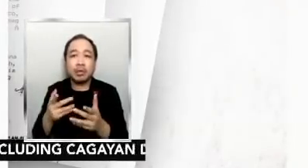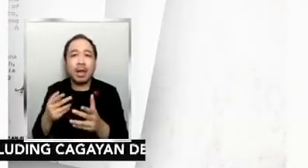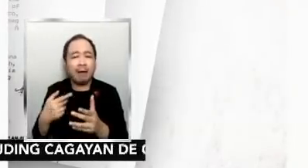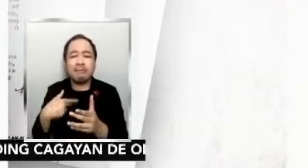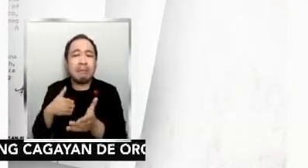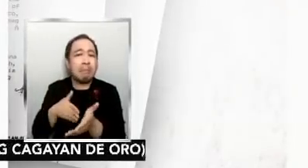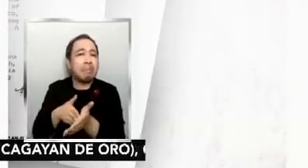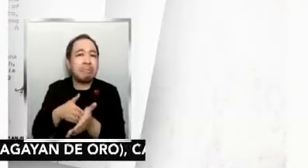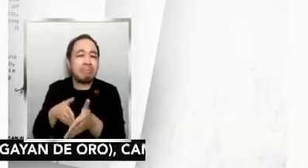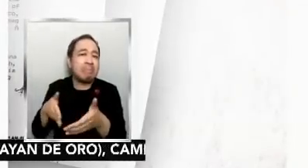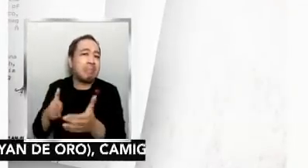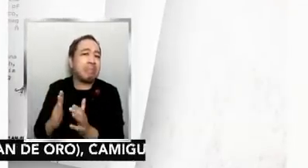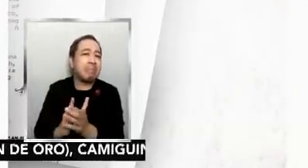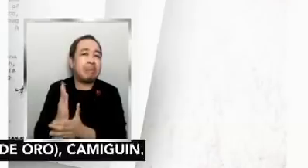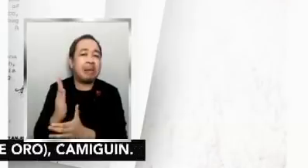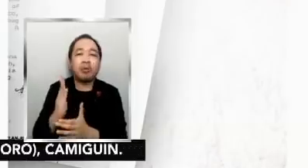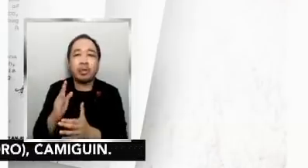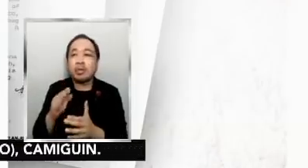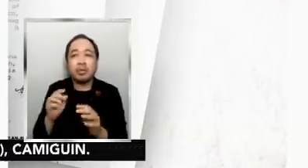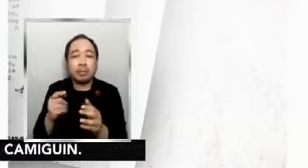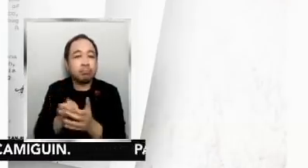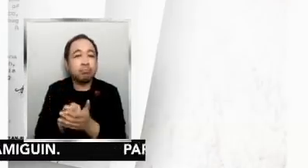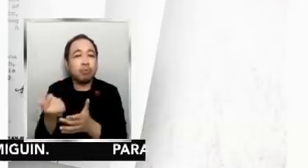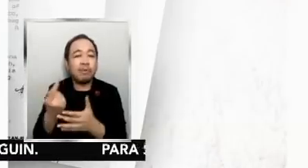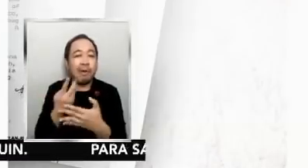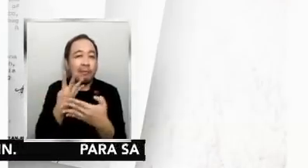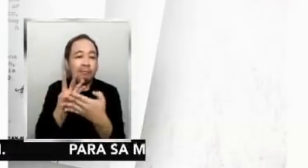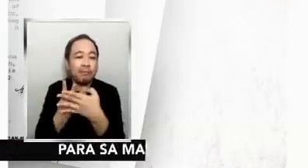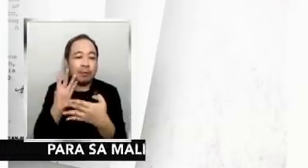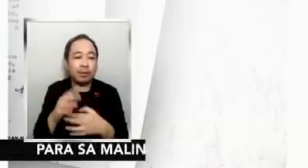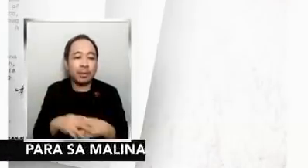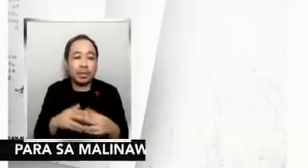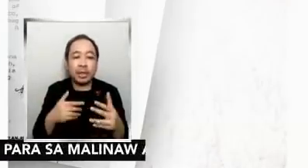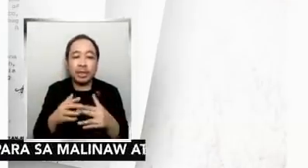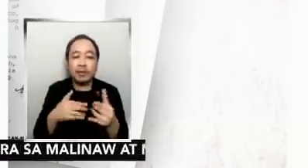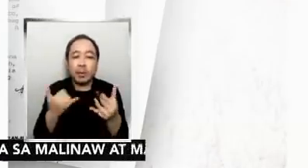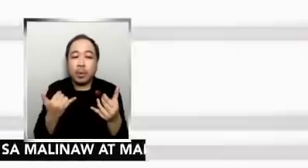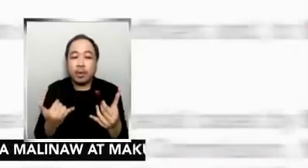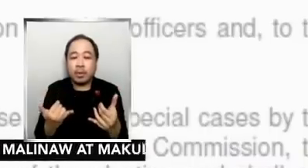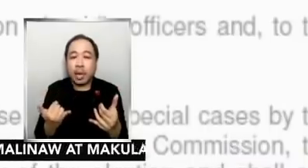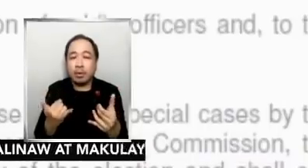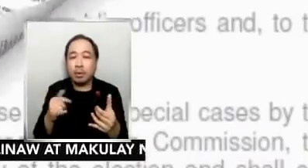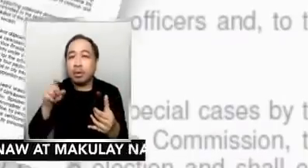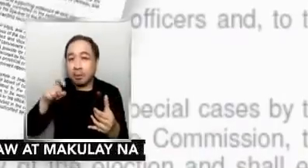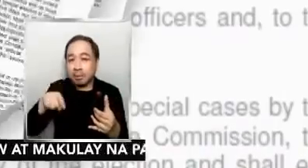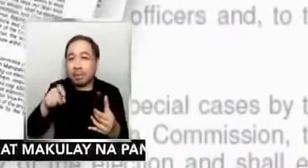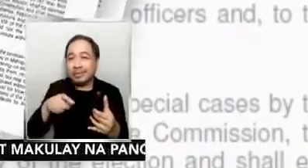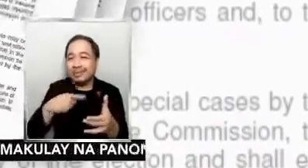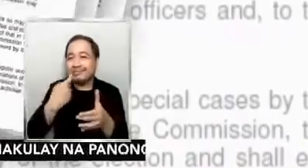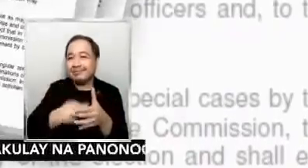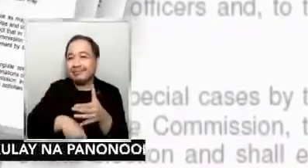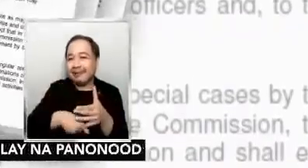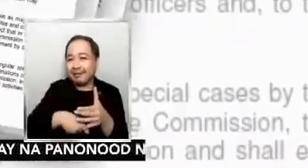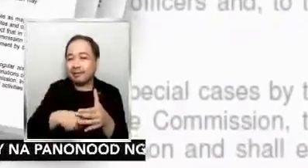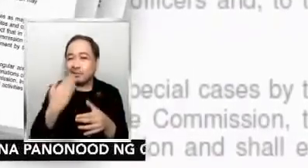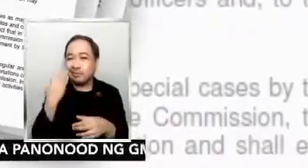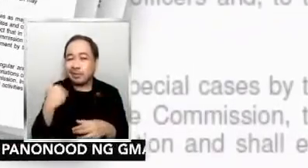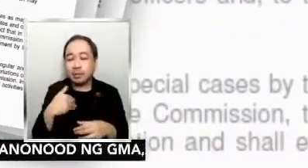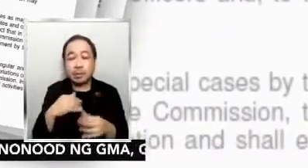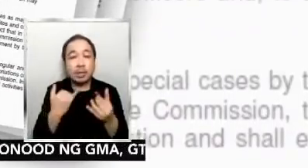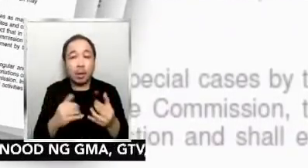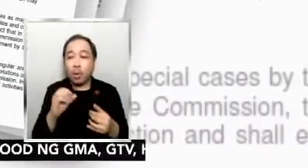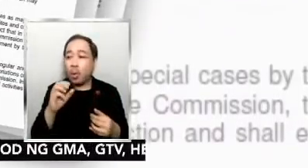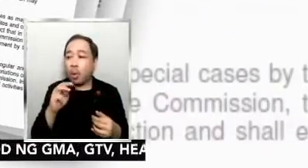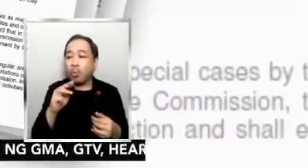inalis ang parusang kulong, bagamat pinagbabayad pa rin si Marcos ng tax deficiency. Nakasaad sa Omnibus Election Code na ang